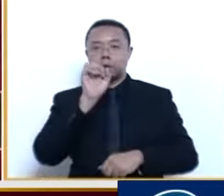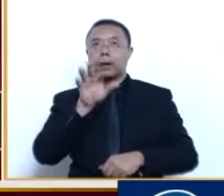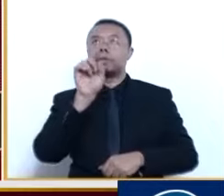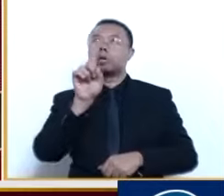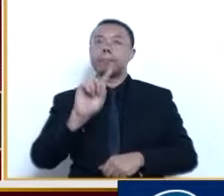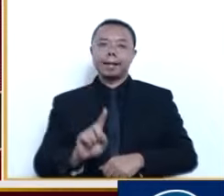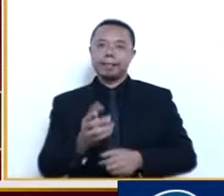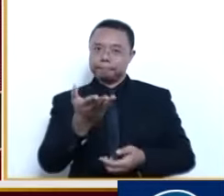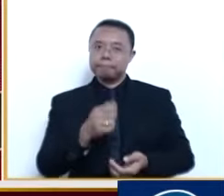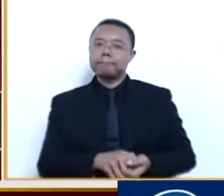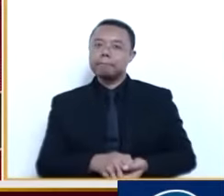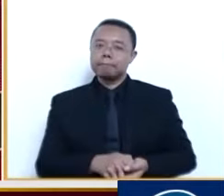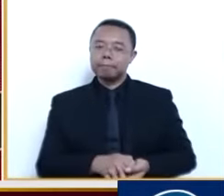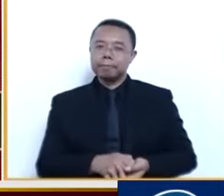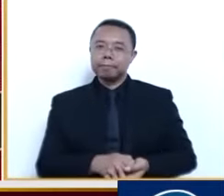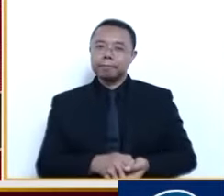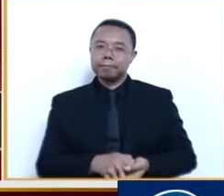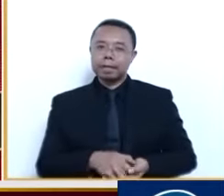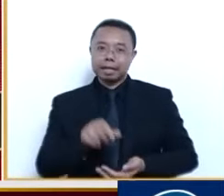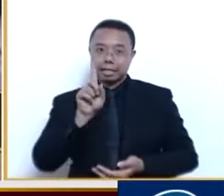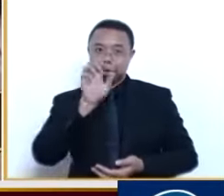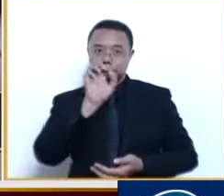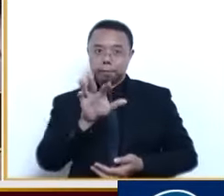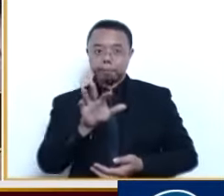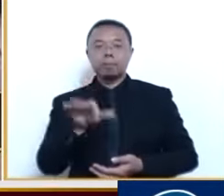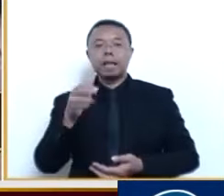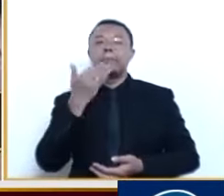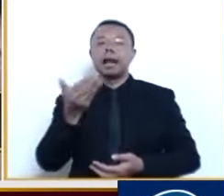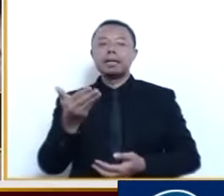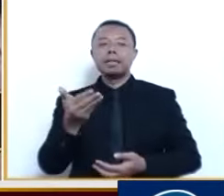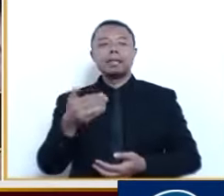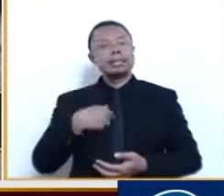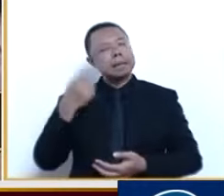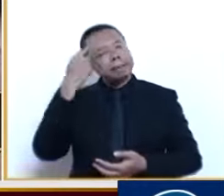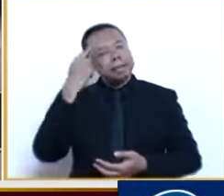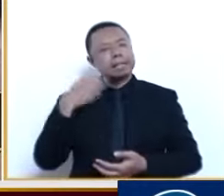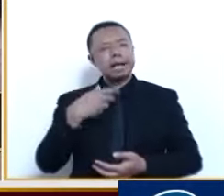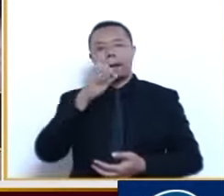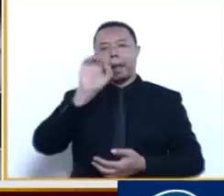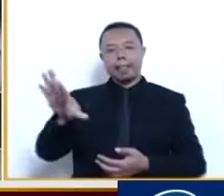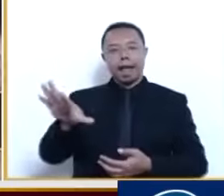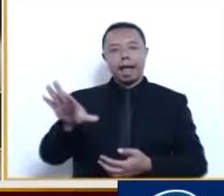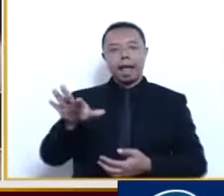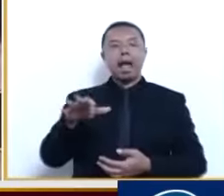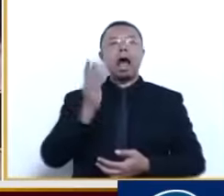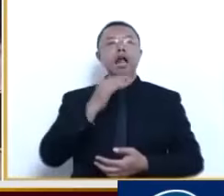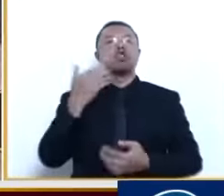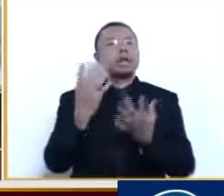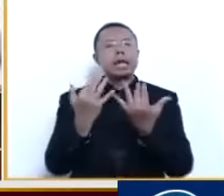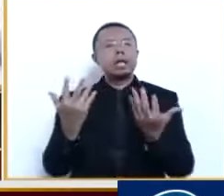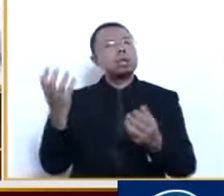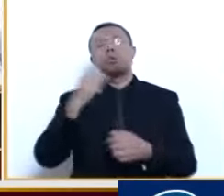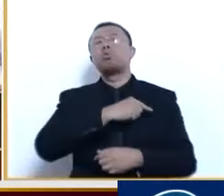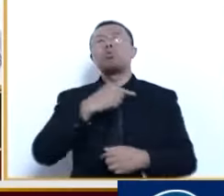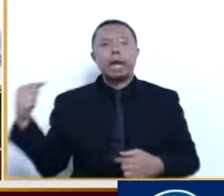menit Bapak sejak Bapak berbicara kami persilakan ya terima kasih menurut saya saya membantahum asinya Mas sudah dihitung enggak